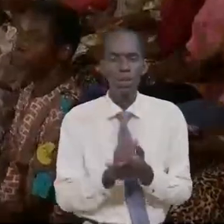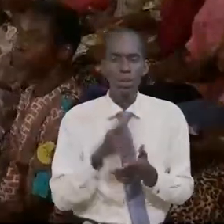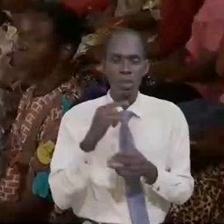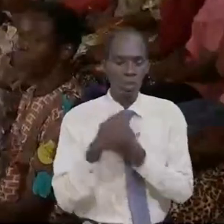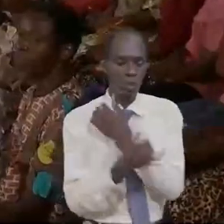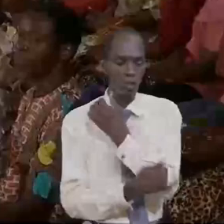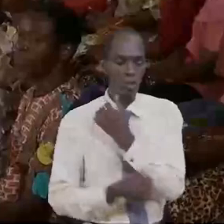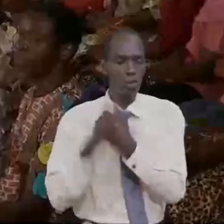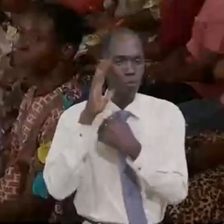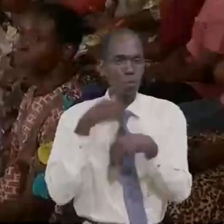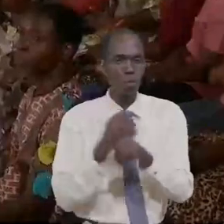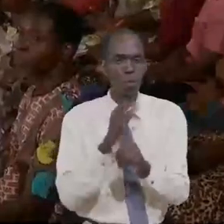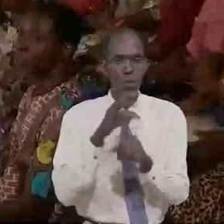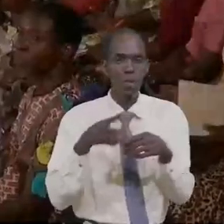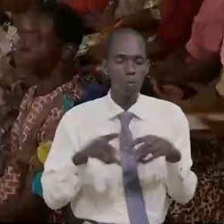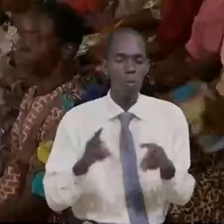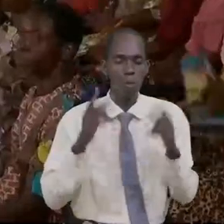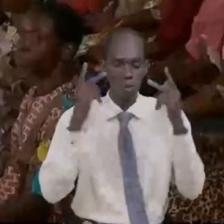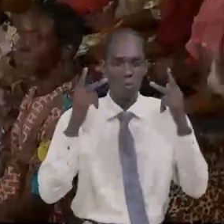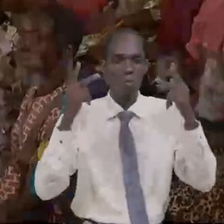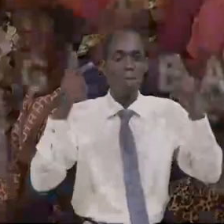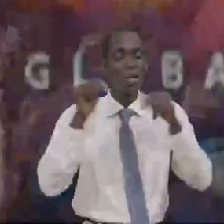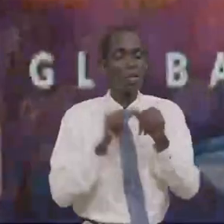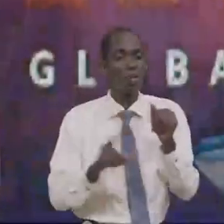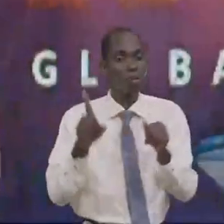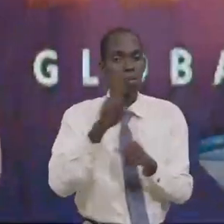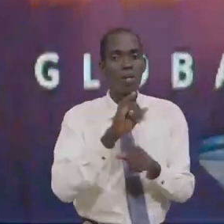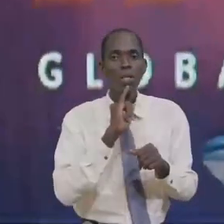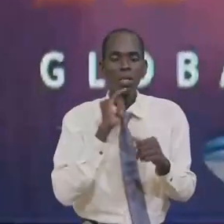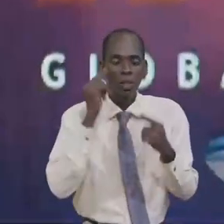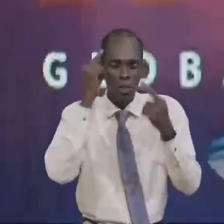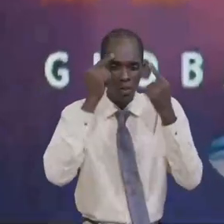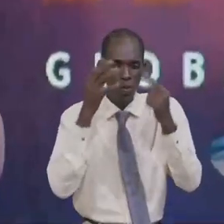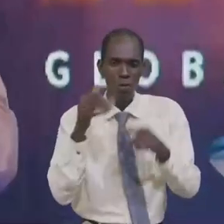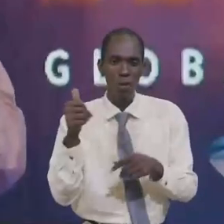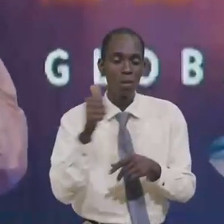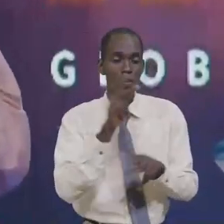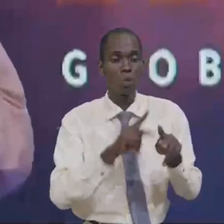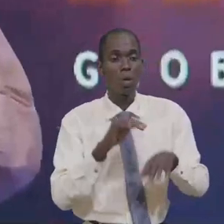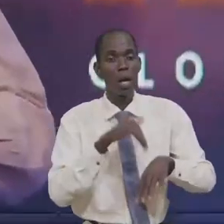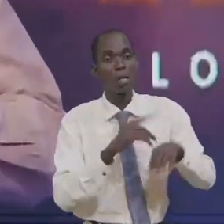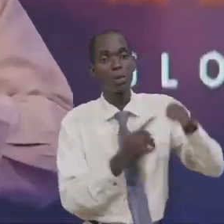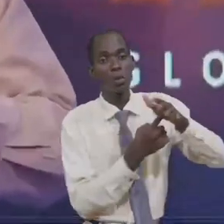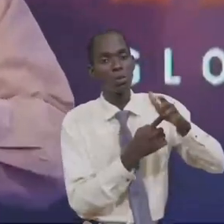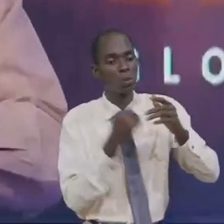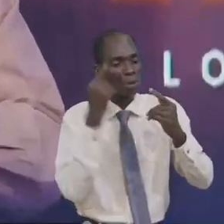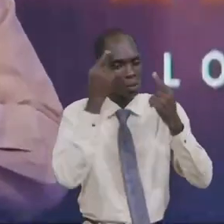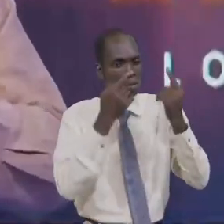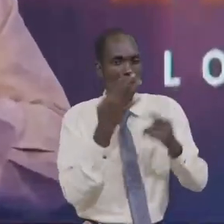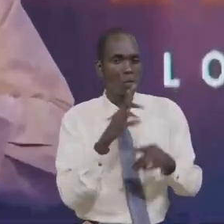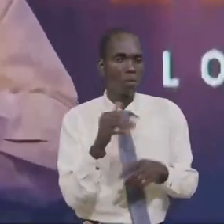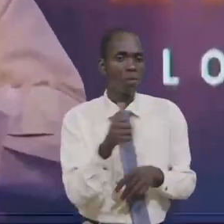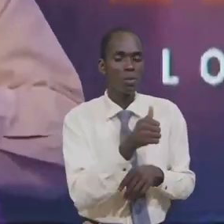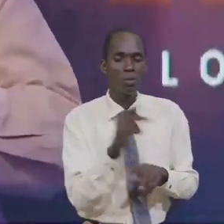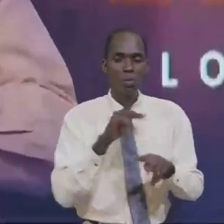prospérer pour va faire prospect des choses pour toi les gens pensent à eux-mêmes les gens au même niveau pensent à eux-mêmes